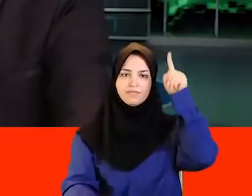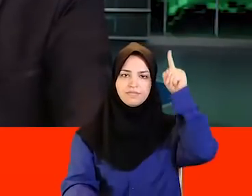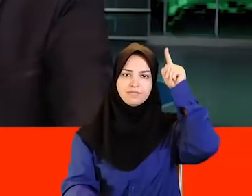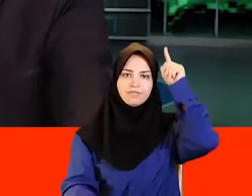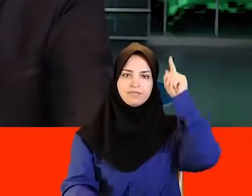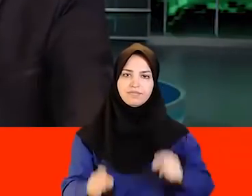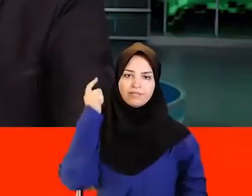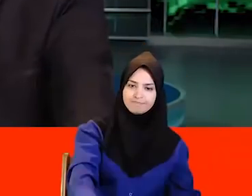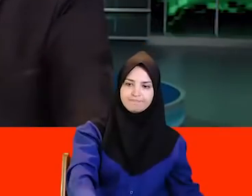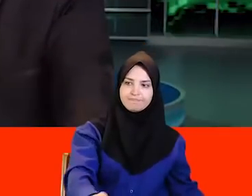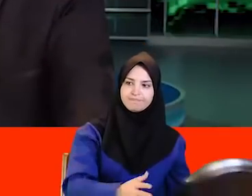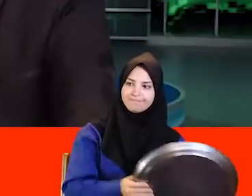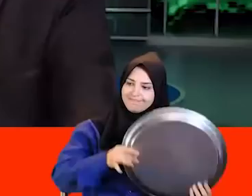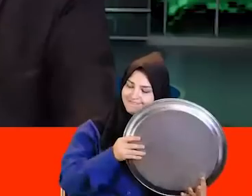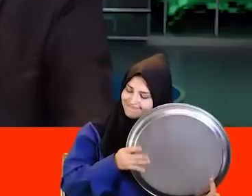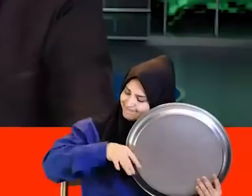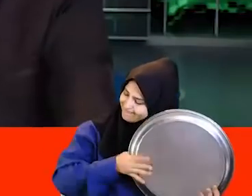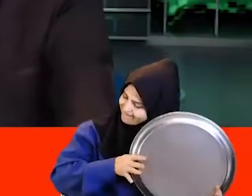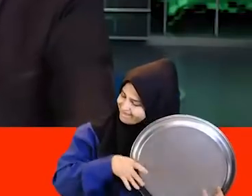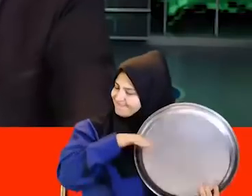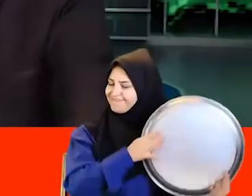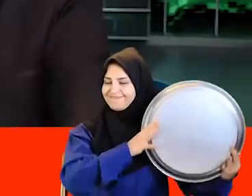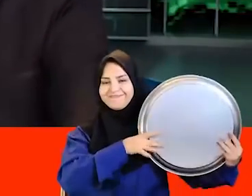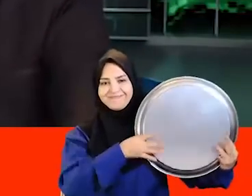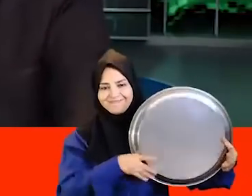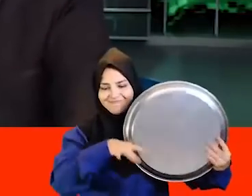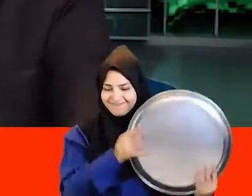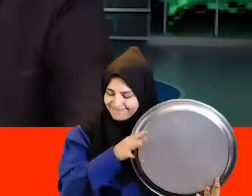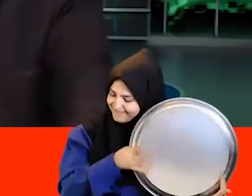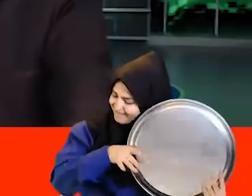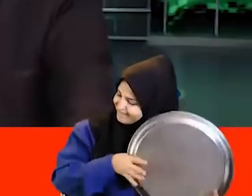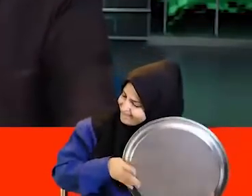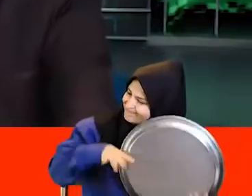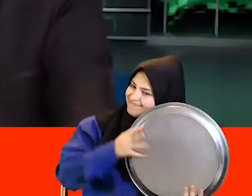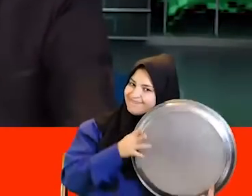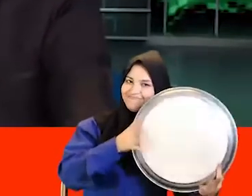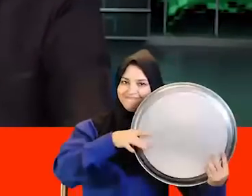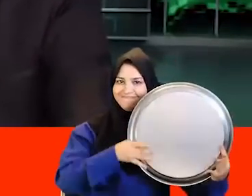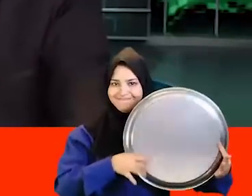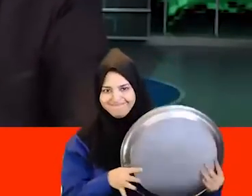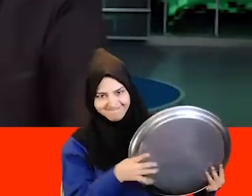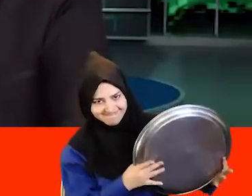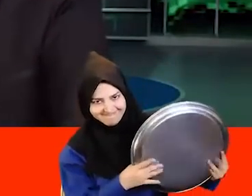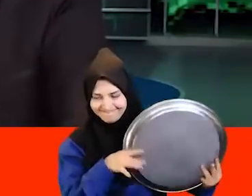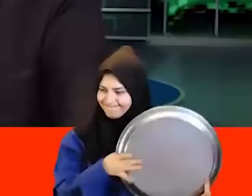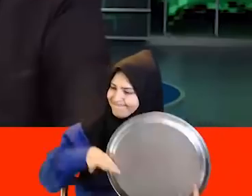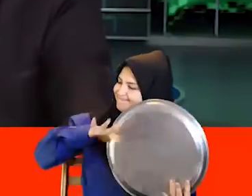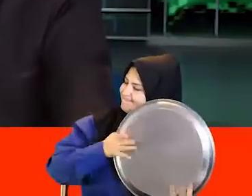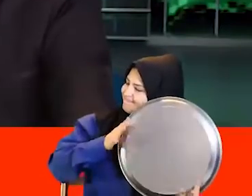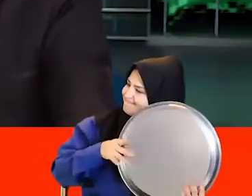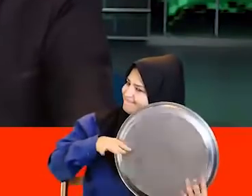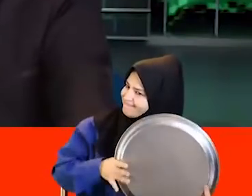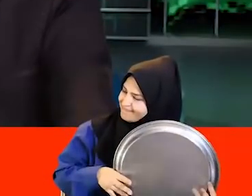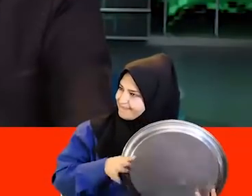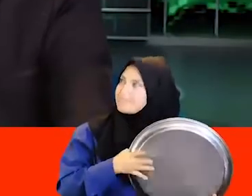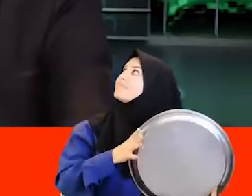گوینده، شنونده، چرنده، خزنده، حسندنده، بدنده، حسن دیگه